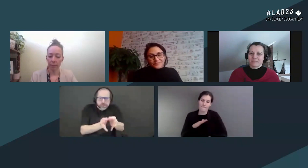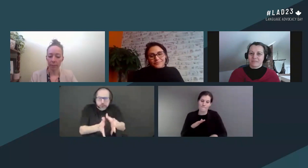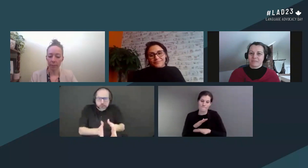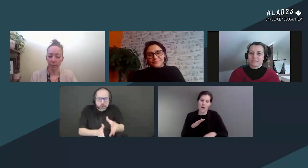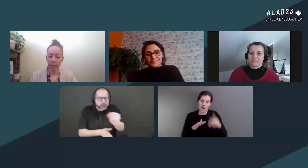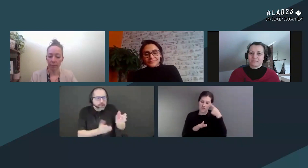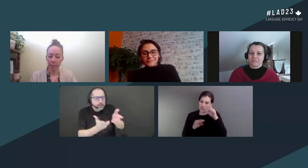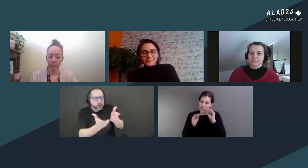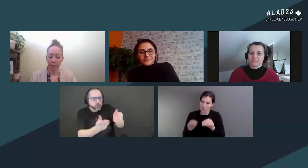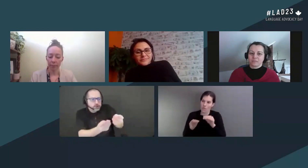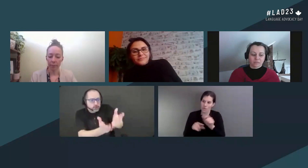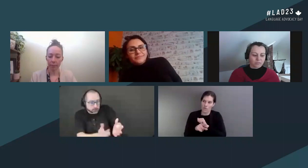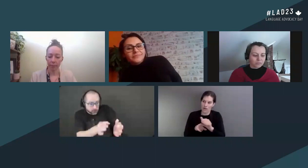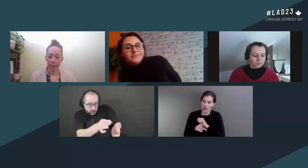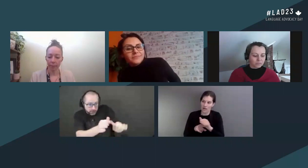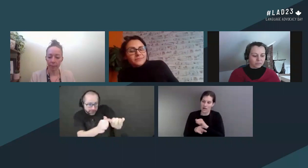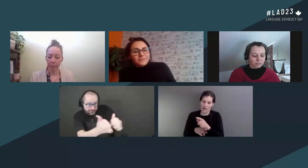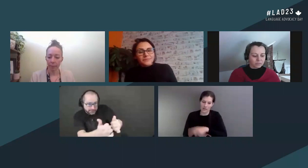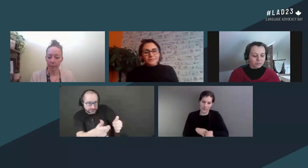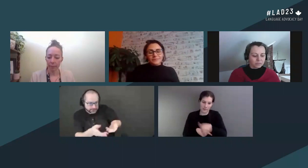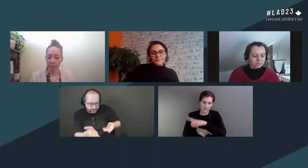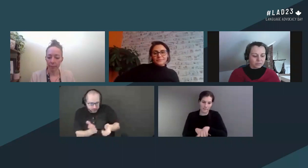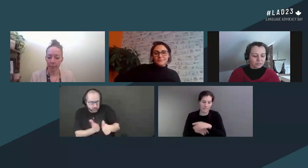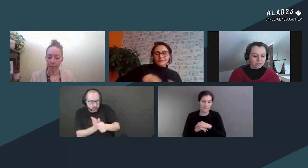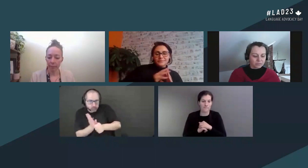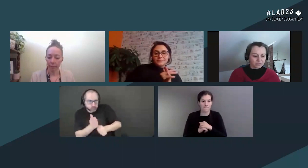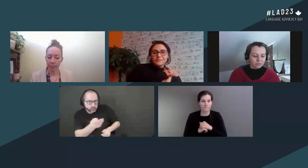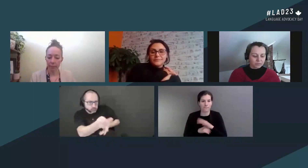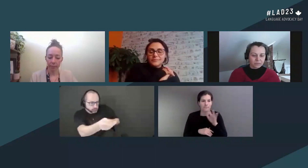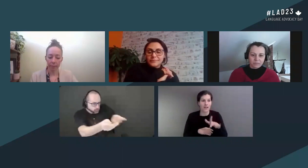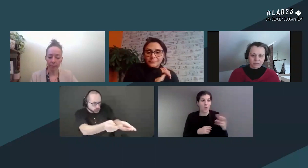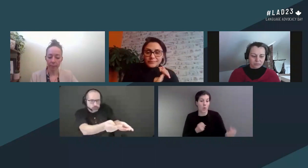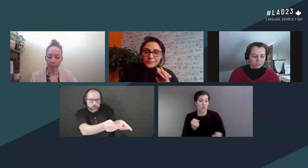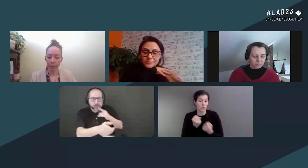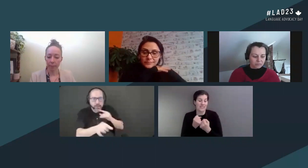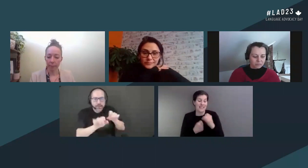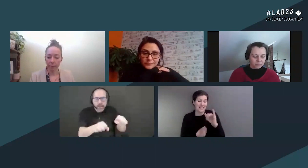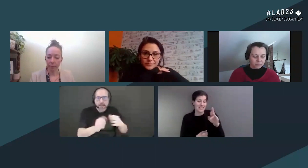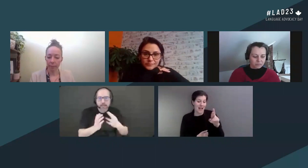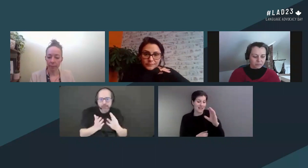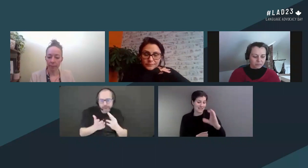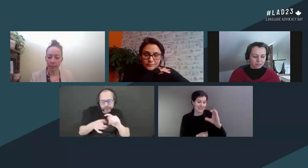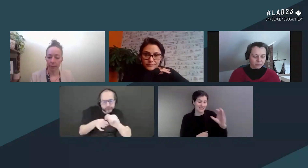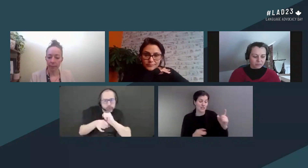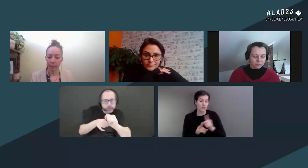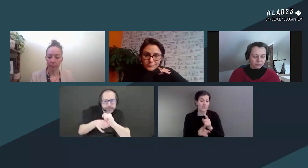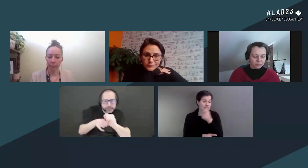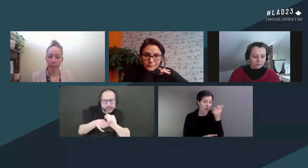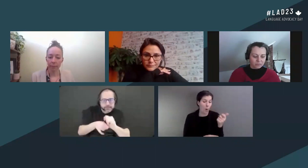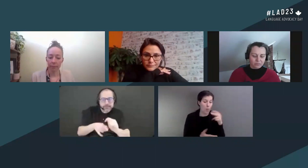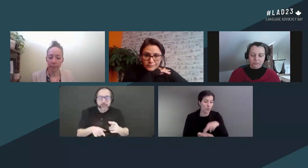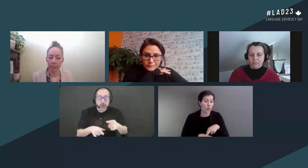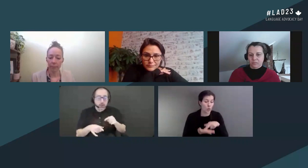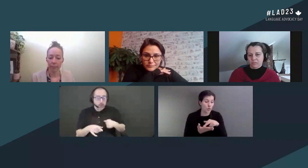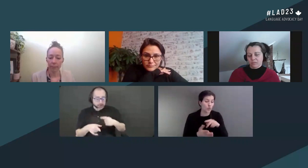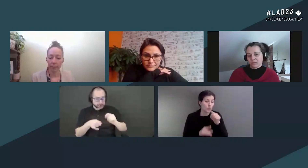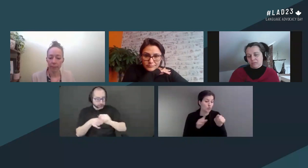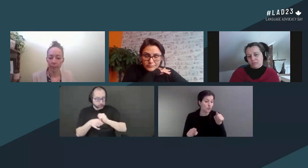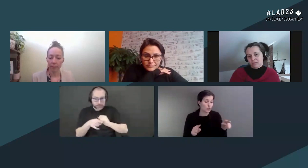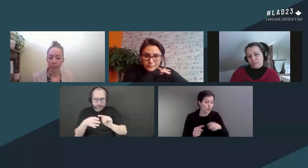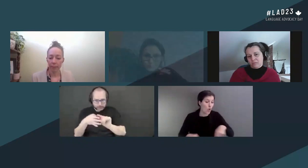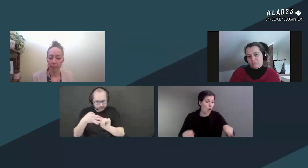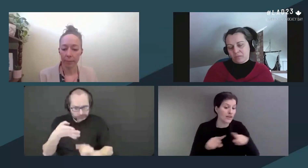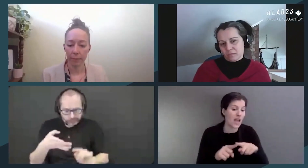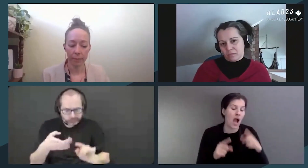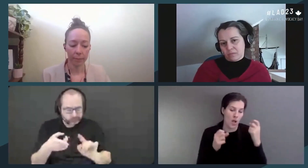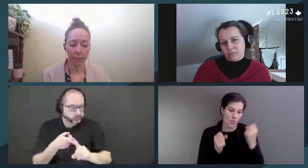peut être utilisé afin de les former. En fonction de ce livre, ce manuel de formation, nous avons offert de la formation sur place.